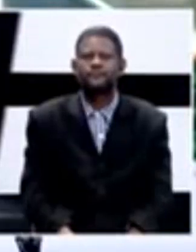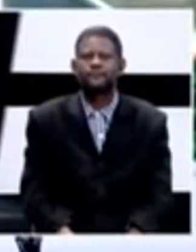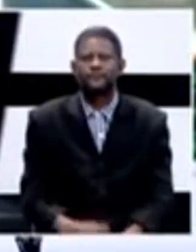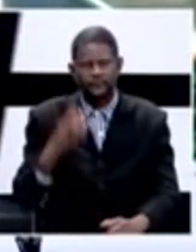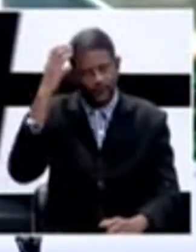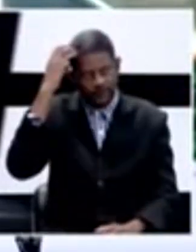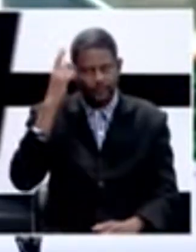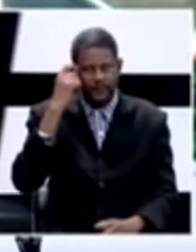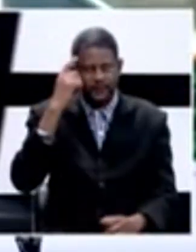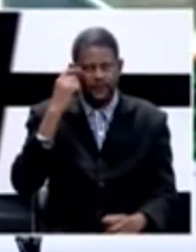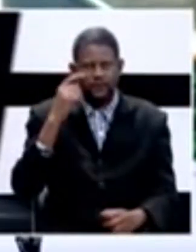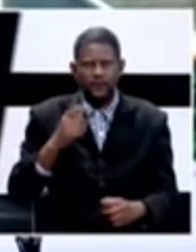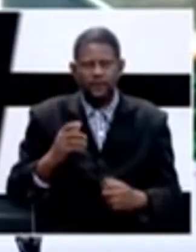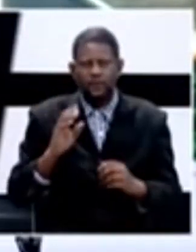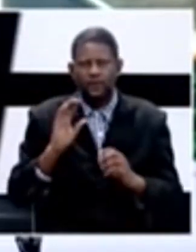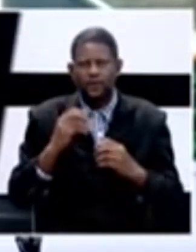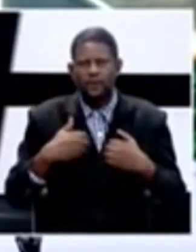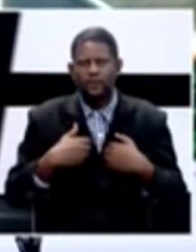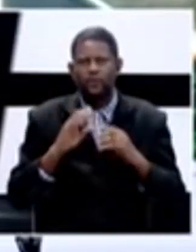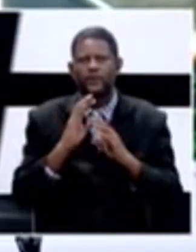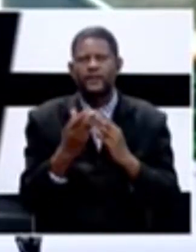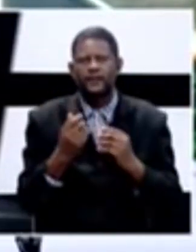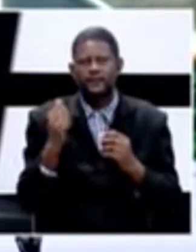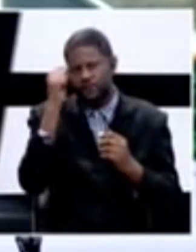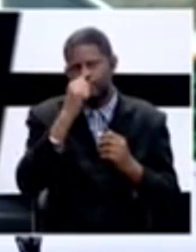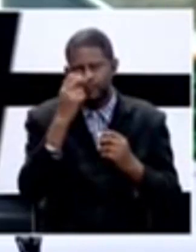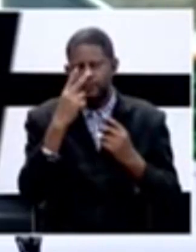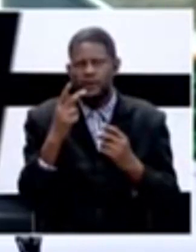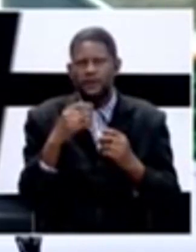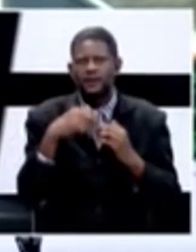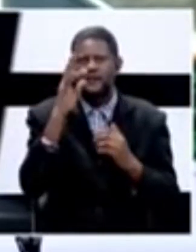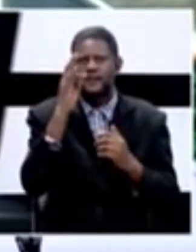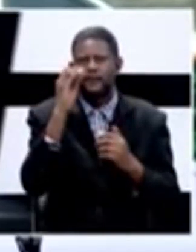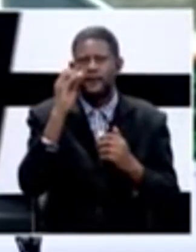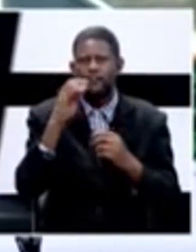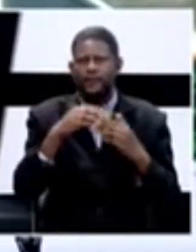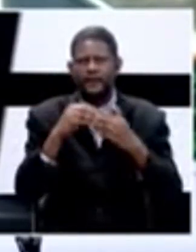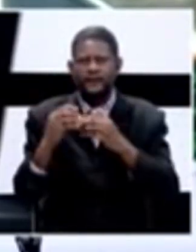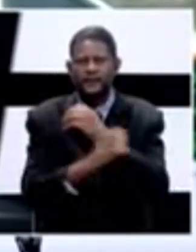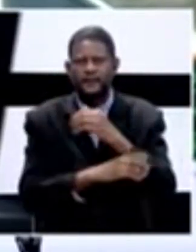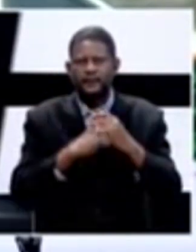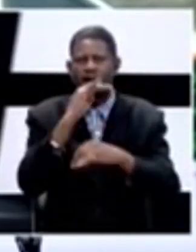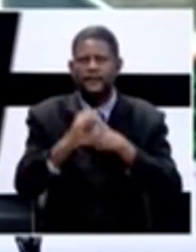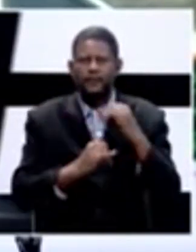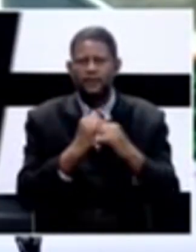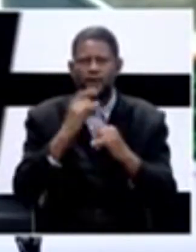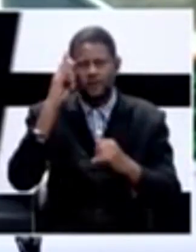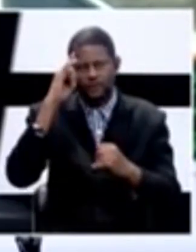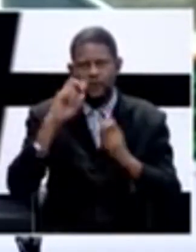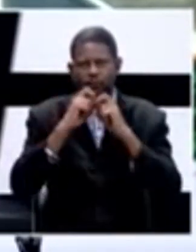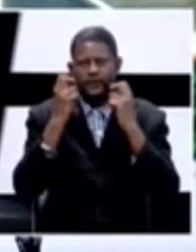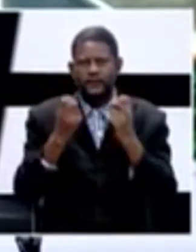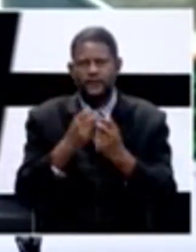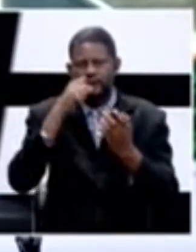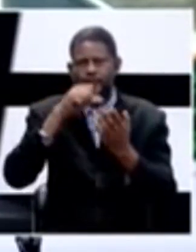መንግስት ትግራይ ህሉ ኩነታት ኢትዮጵያ ብዝምልከት ንልዕሊ 70 መራሕቲ ሃገራትን ዓለም ለኻውን ዞባውን ውዳበታትን